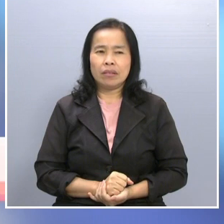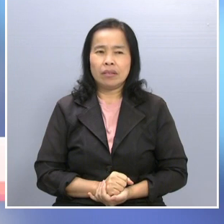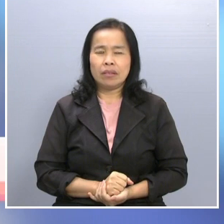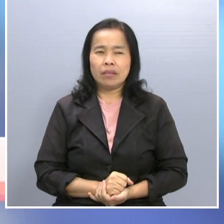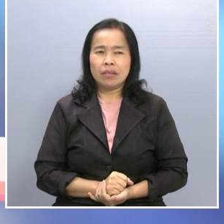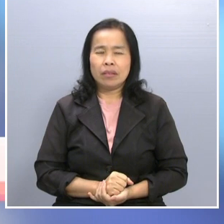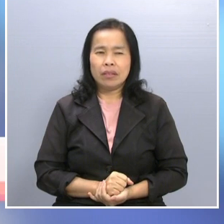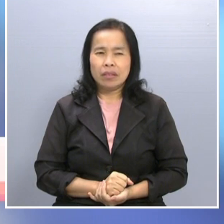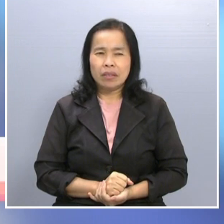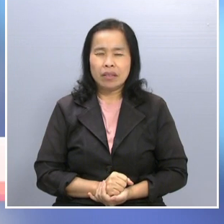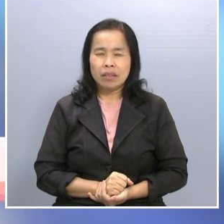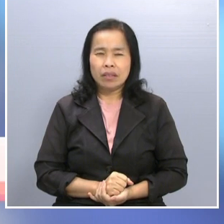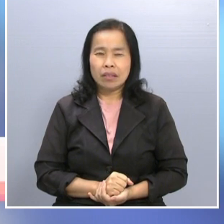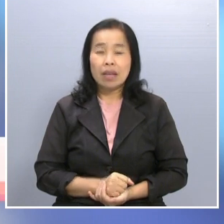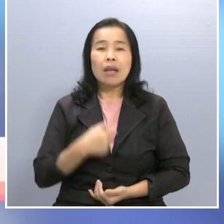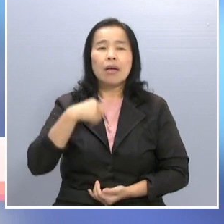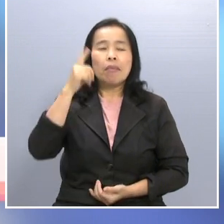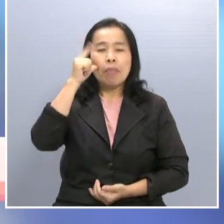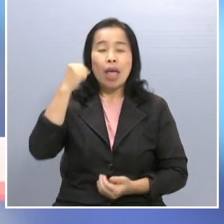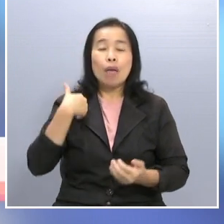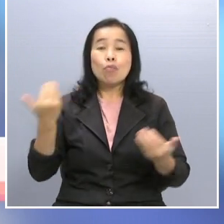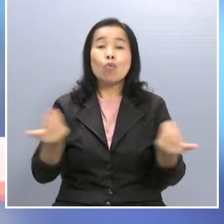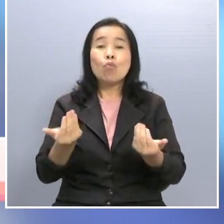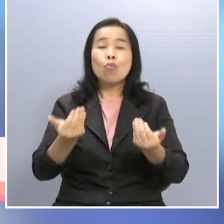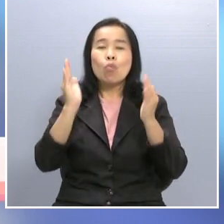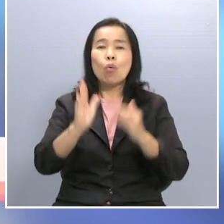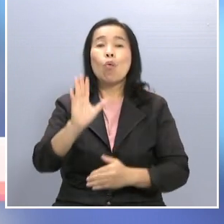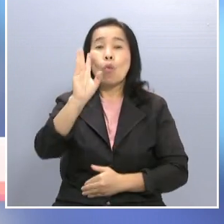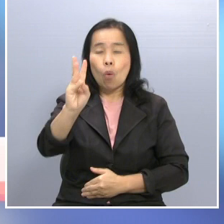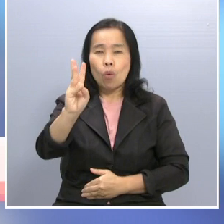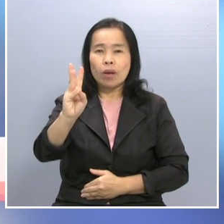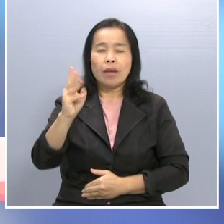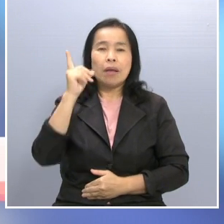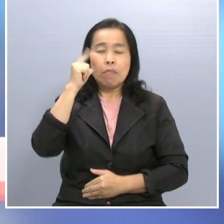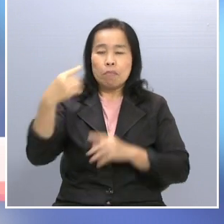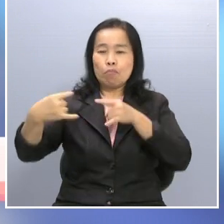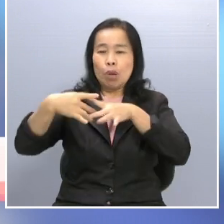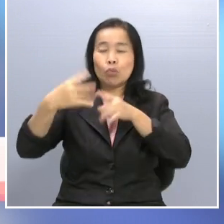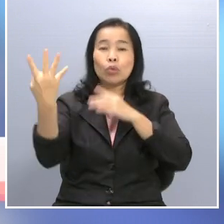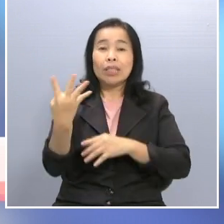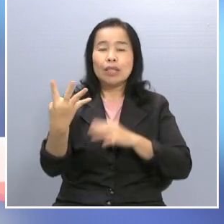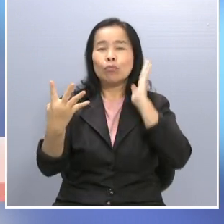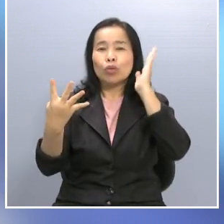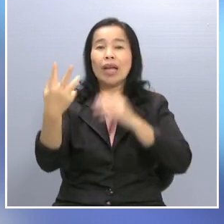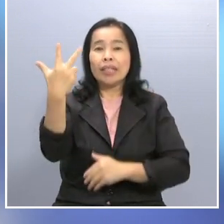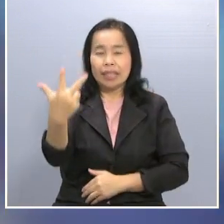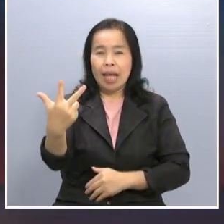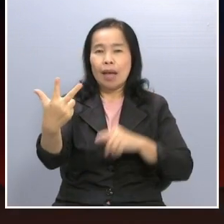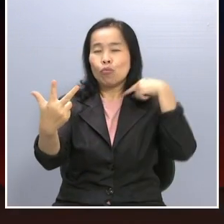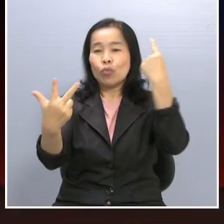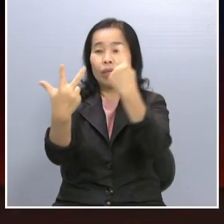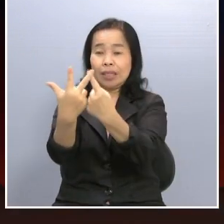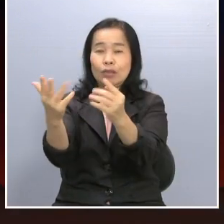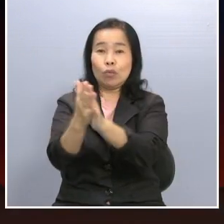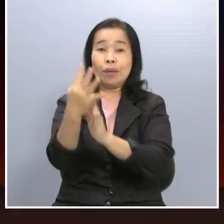เนี่ยแหละค่ะคือแม่มีลูกทั้งหมด6คนนะคะฝั่งที่ไม่ถูกกับแม่มี4คนก็คือลูกชาย3แล้วก็ลูกสาว1